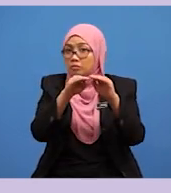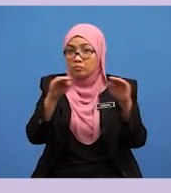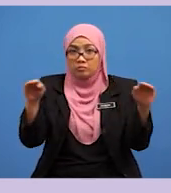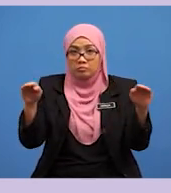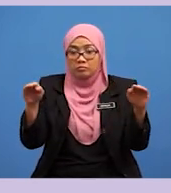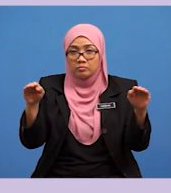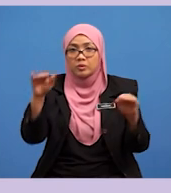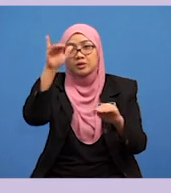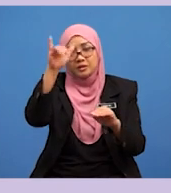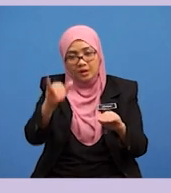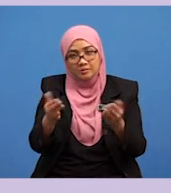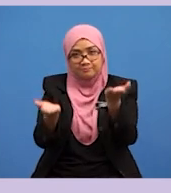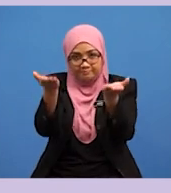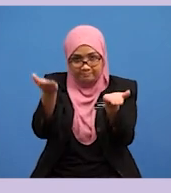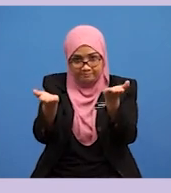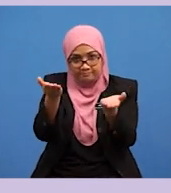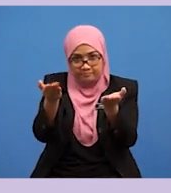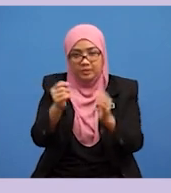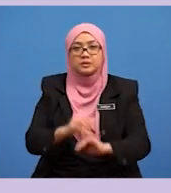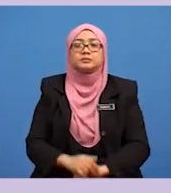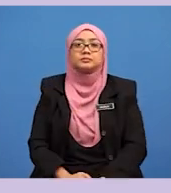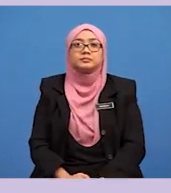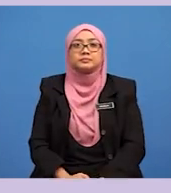kosong yang stabil.